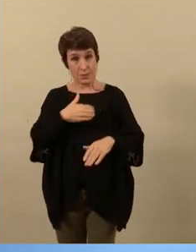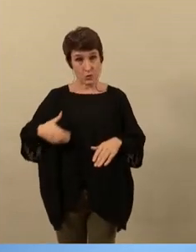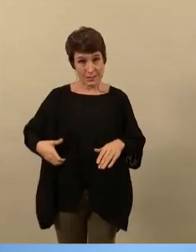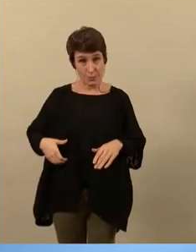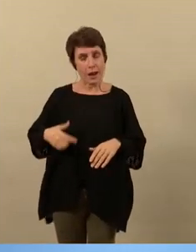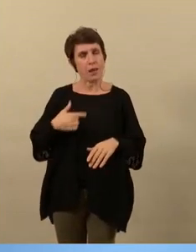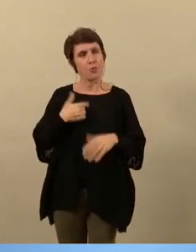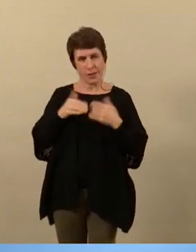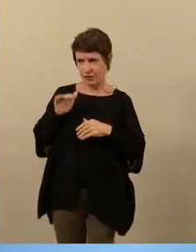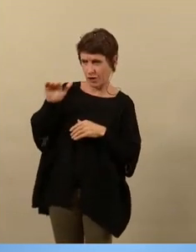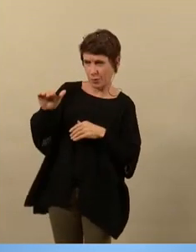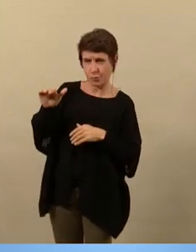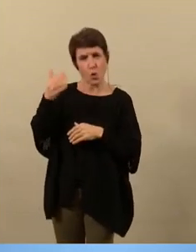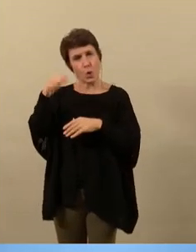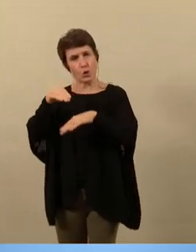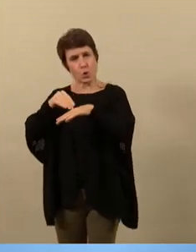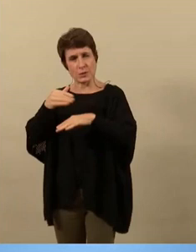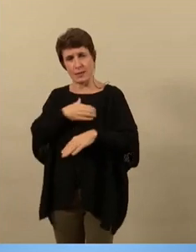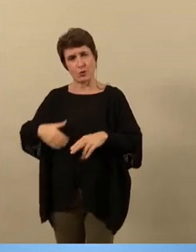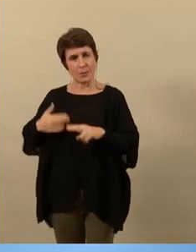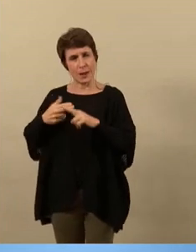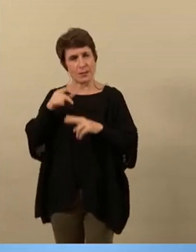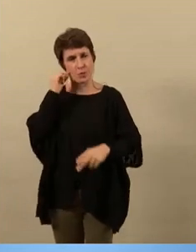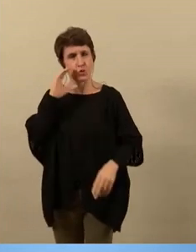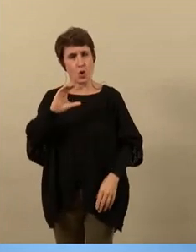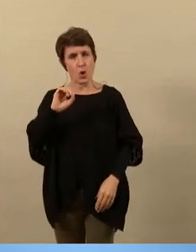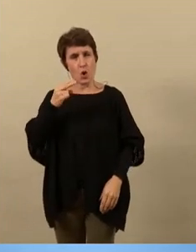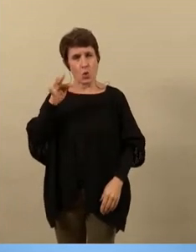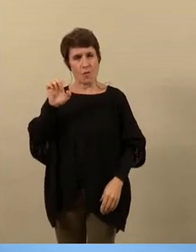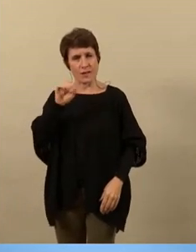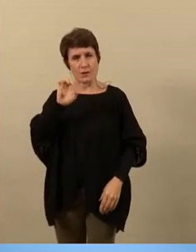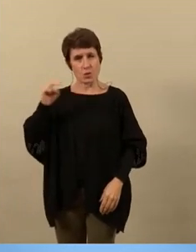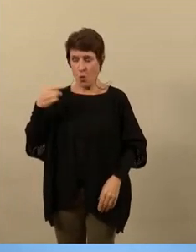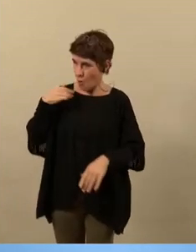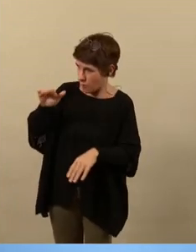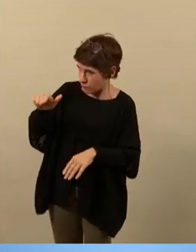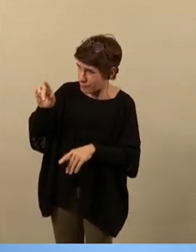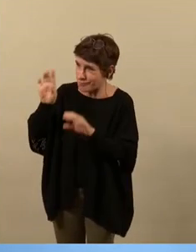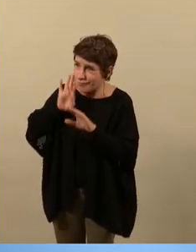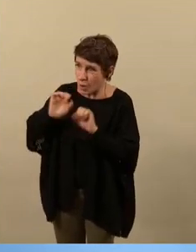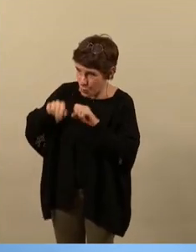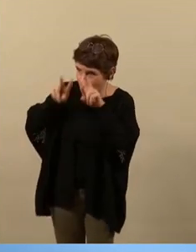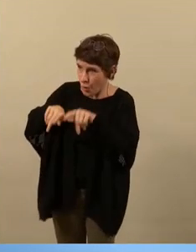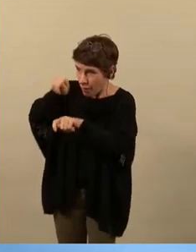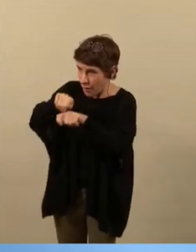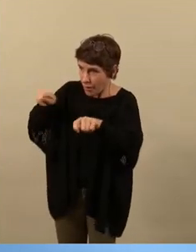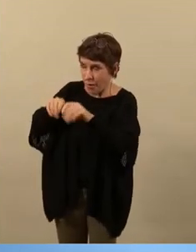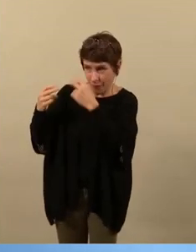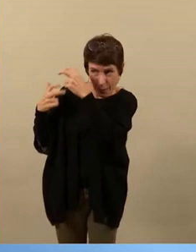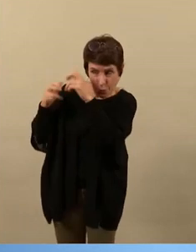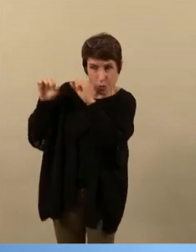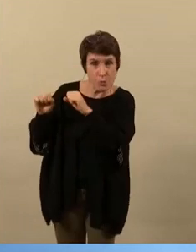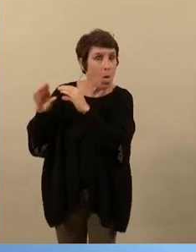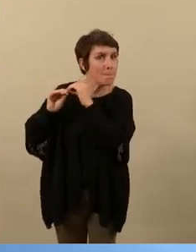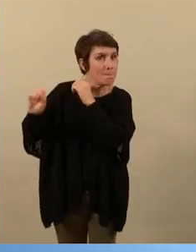M. Confesson s'il pouvait faire réaliser une étude d'impact préalable pour le bruit. Il n'a pas encore la possibilité de me